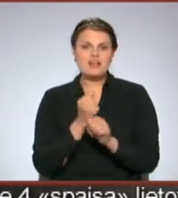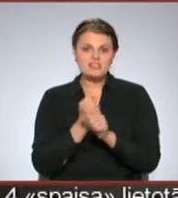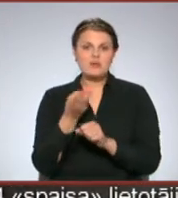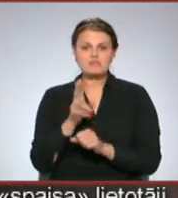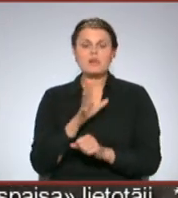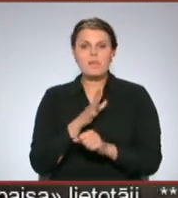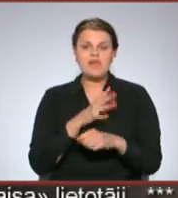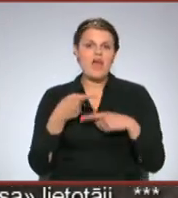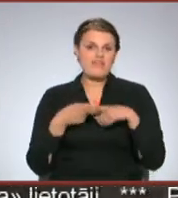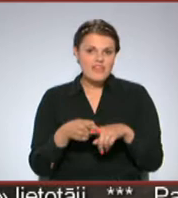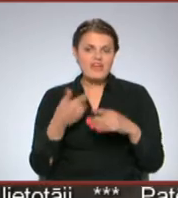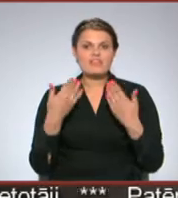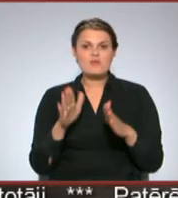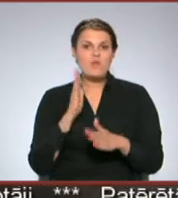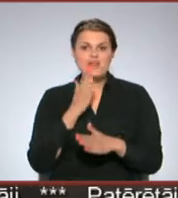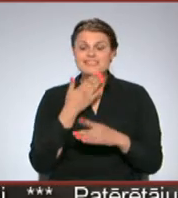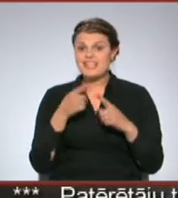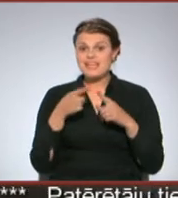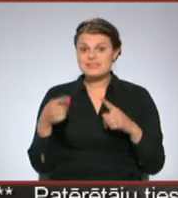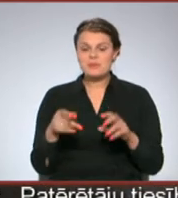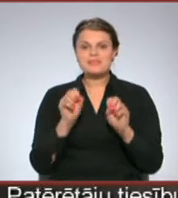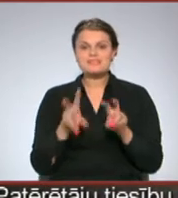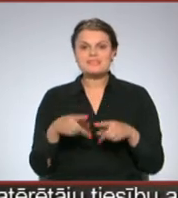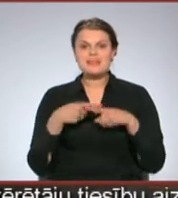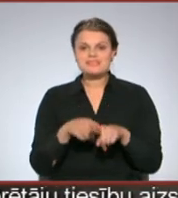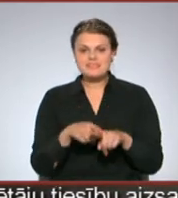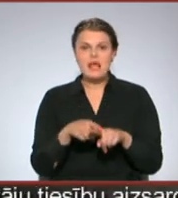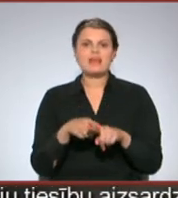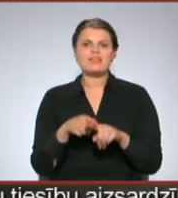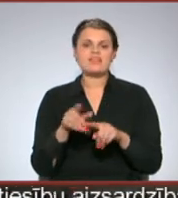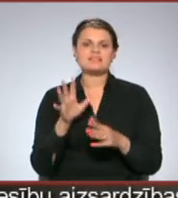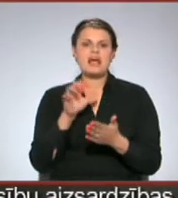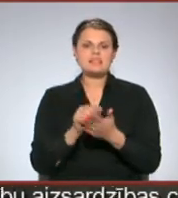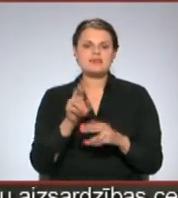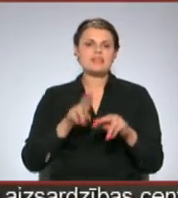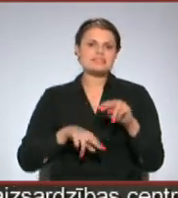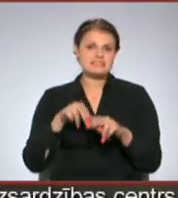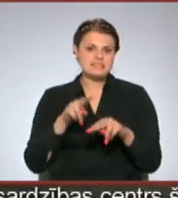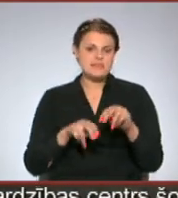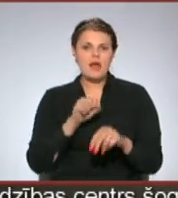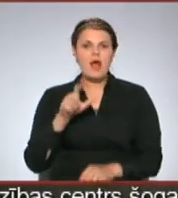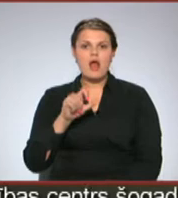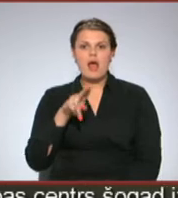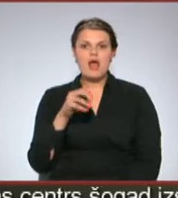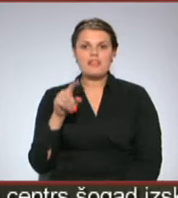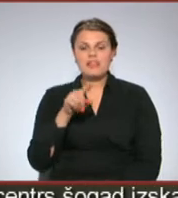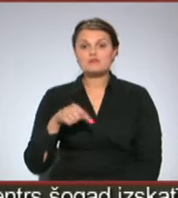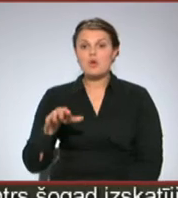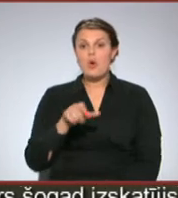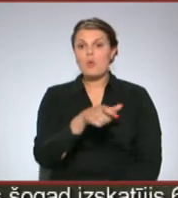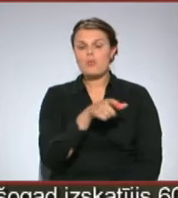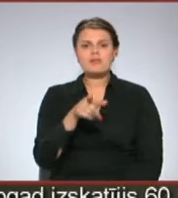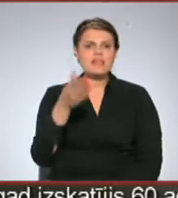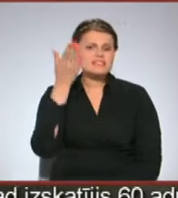bija pieejama tehnika, jo vasaras periodā tādas speciālās tehnikas vairāk aizņemta celtniecībā. Ālandes upei un tās apkārtnē ir